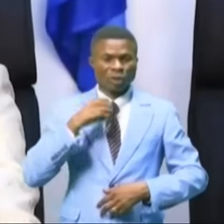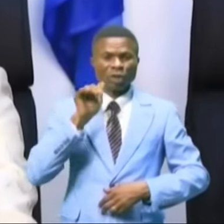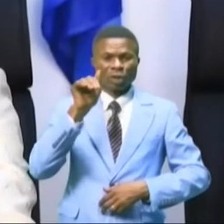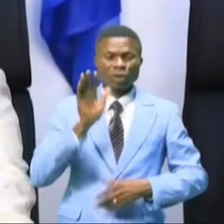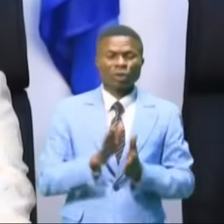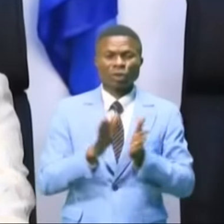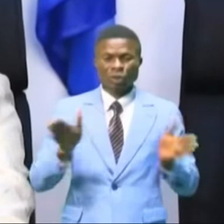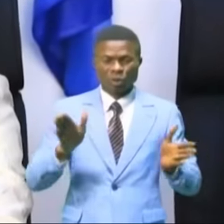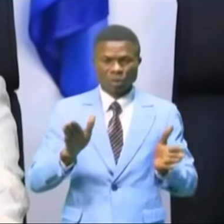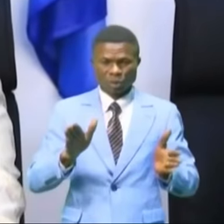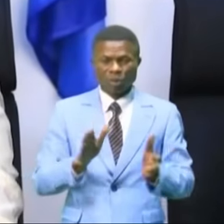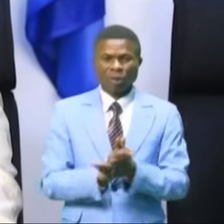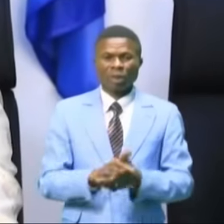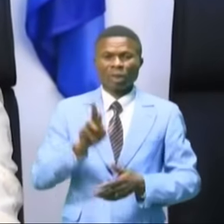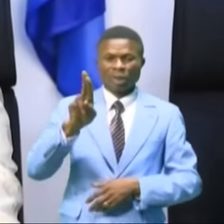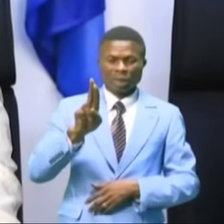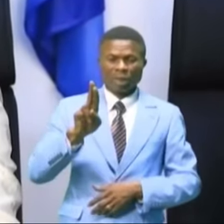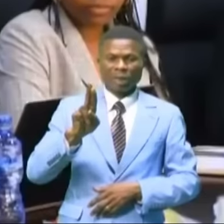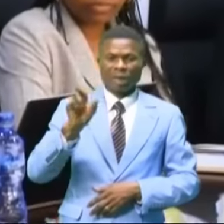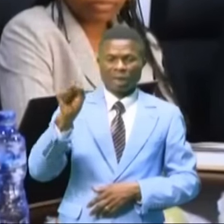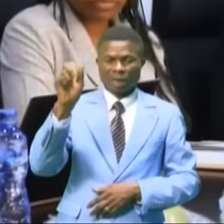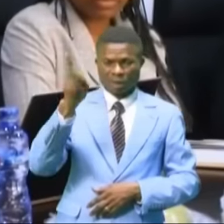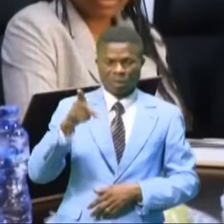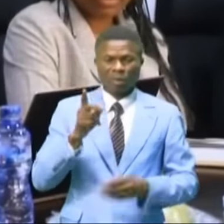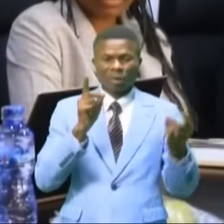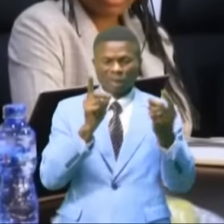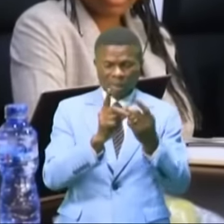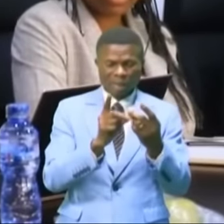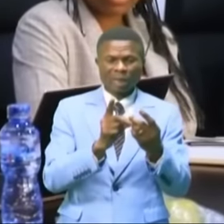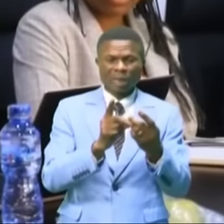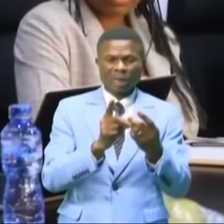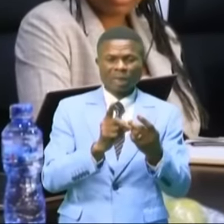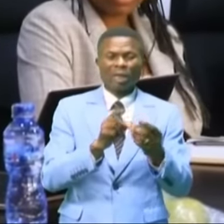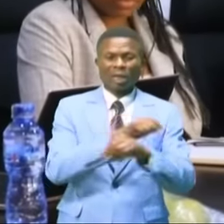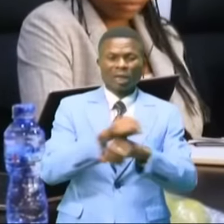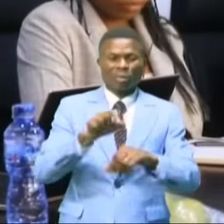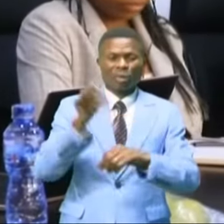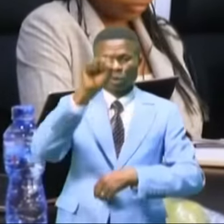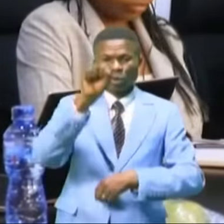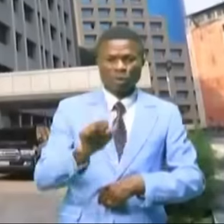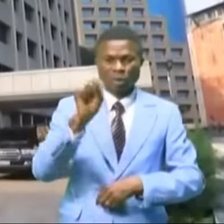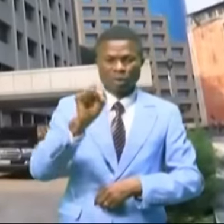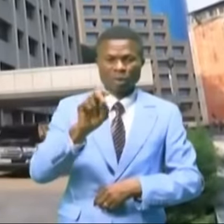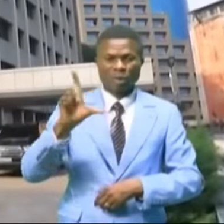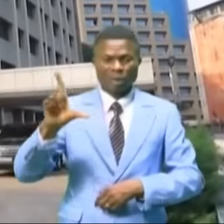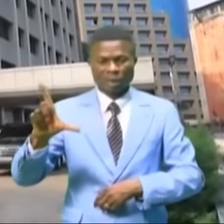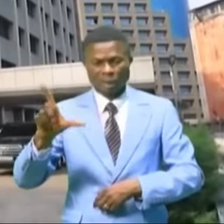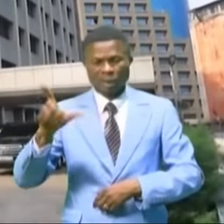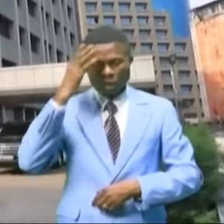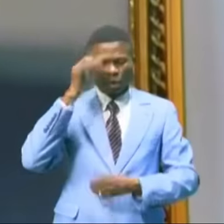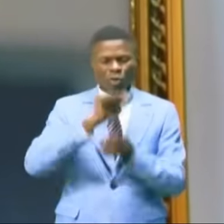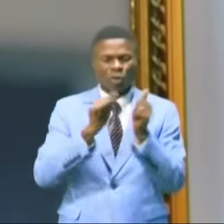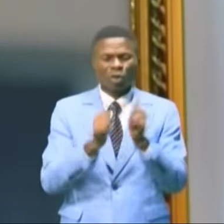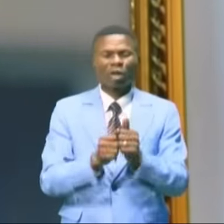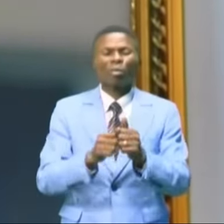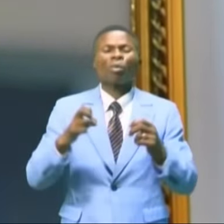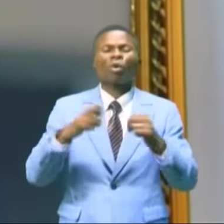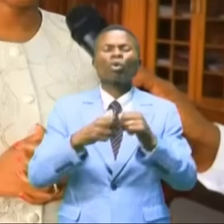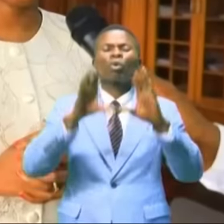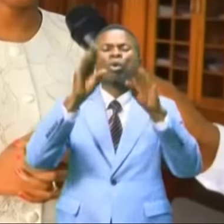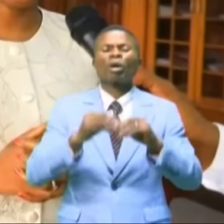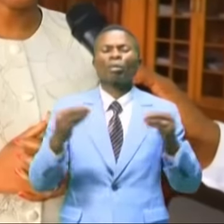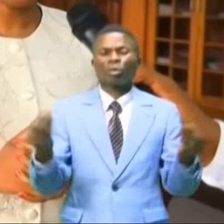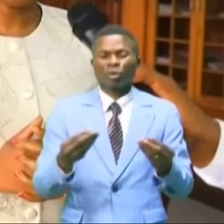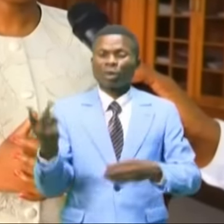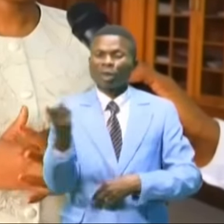général de l'autorité de régulation, à aller s'enquérir de la situation auprès de la Société nationale d'électricité SNEL.